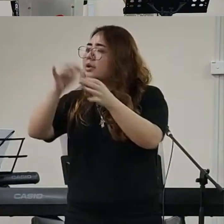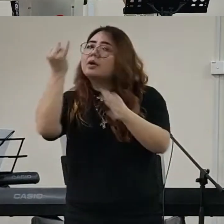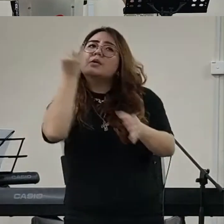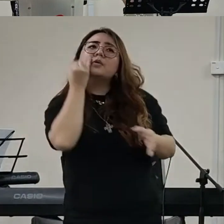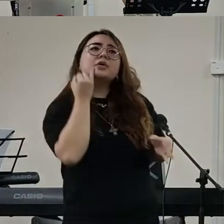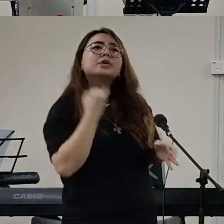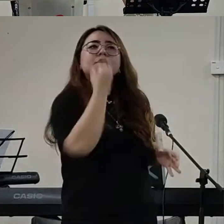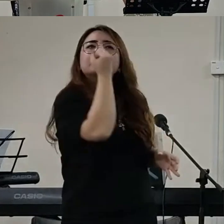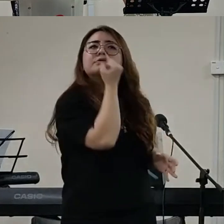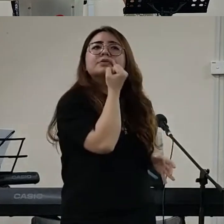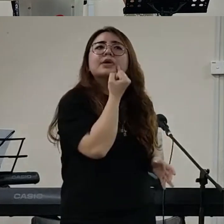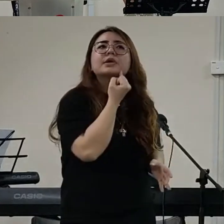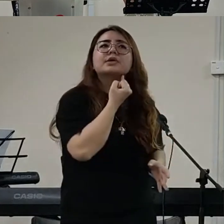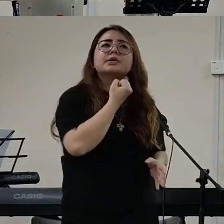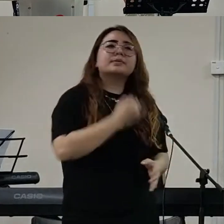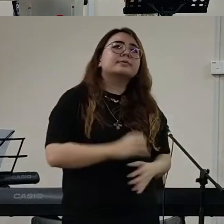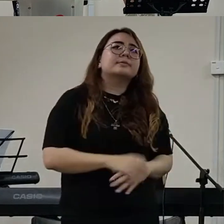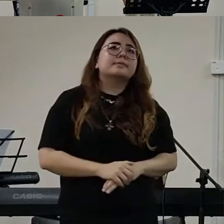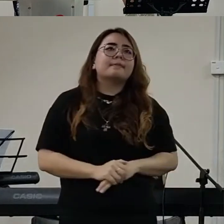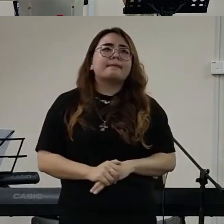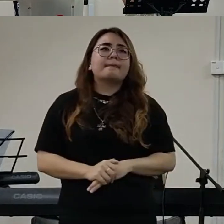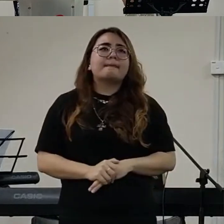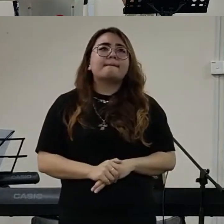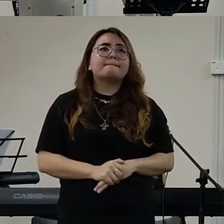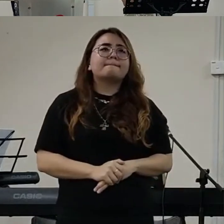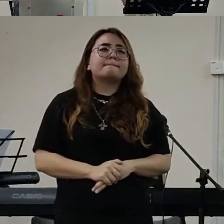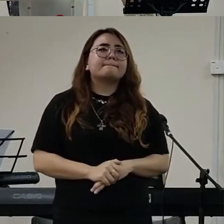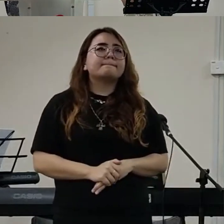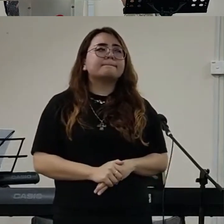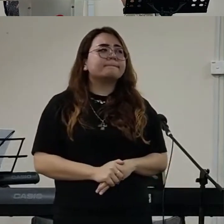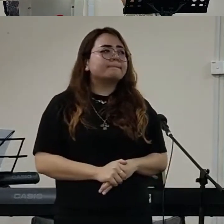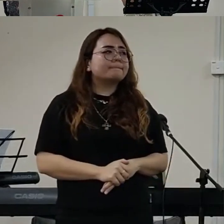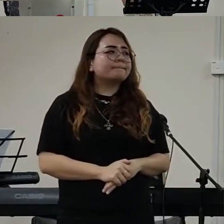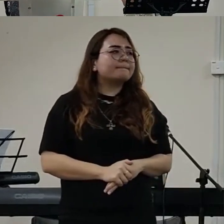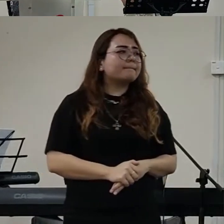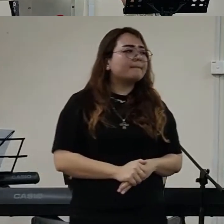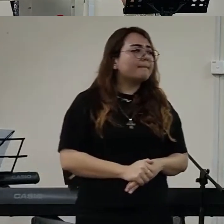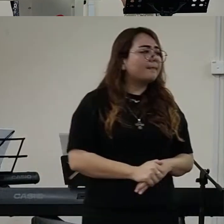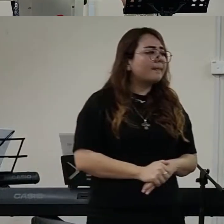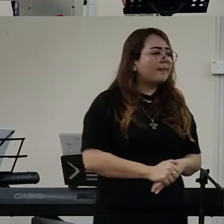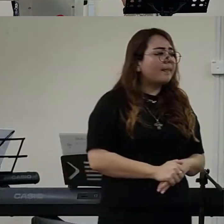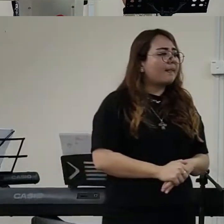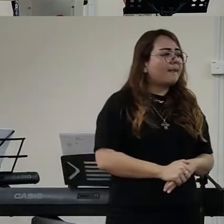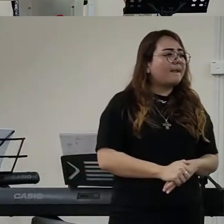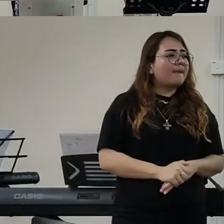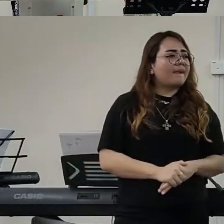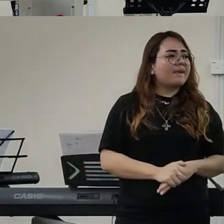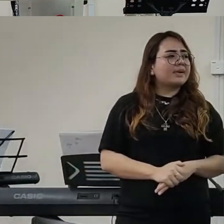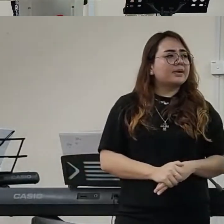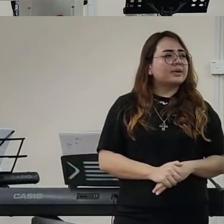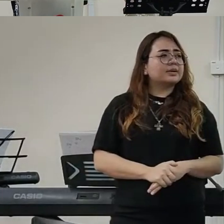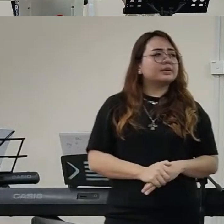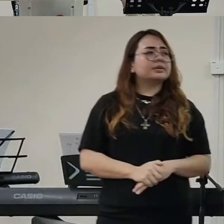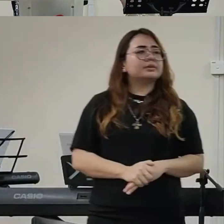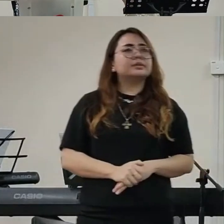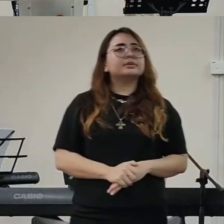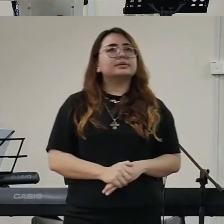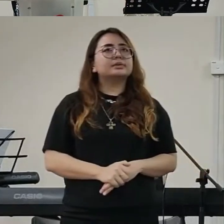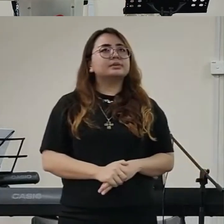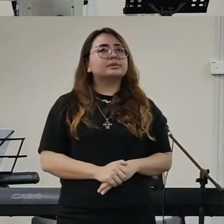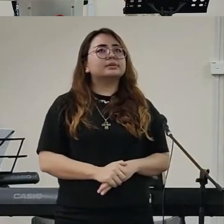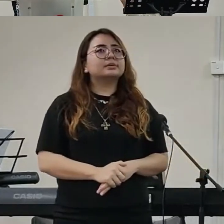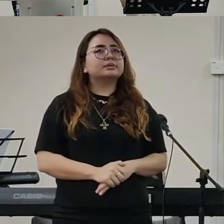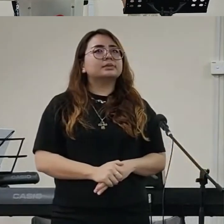们必躺卧在美好的牧场上，他们必在以色列群山肥美的草场上吃草。 Verse 15,